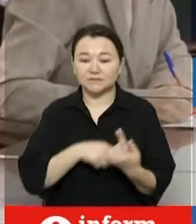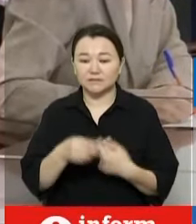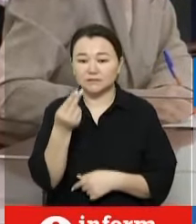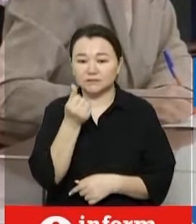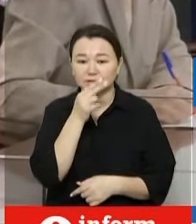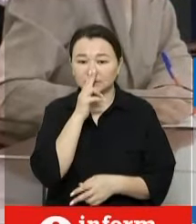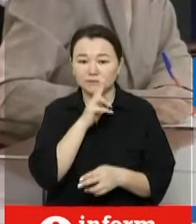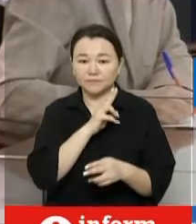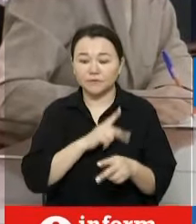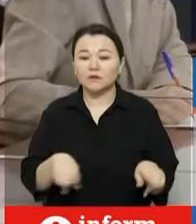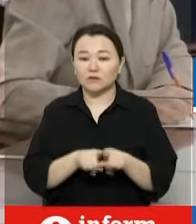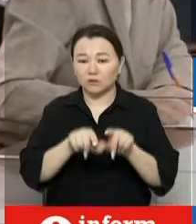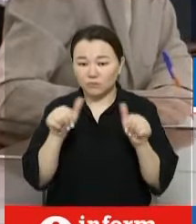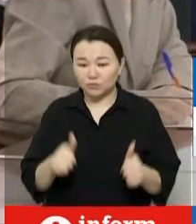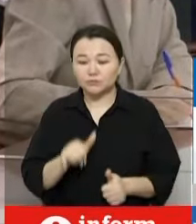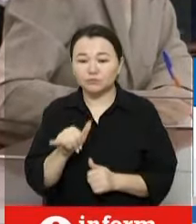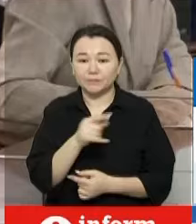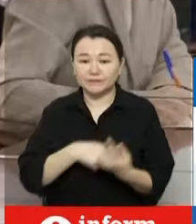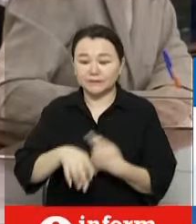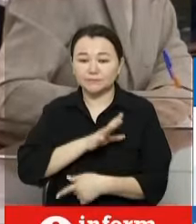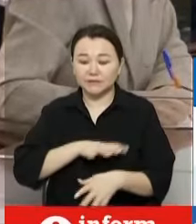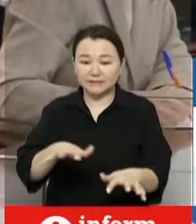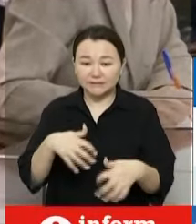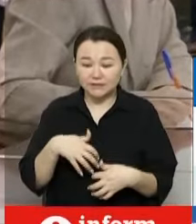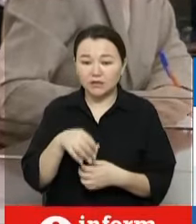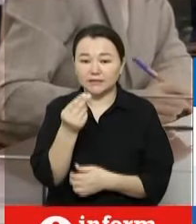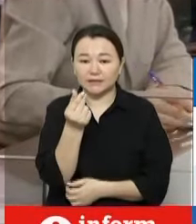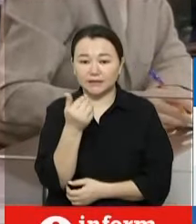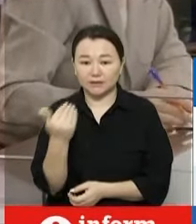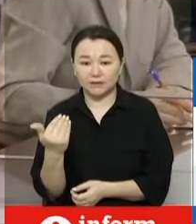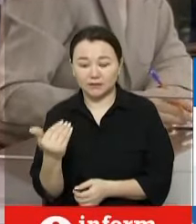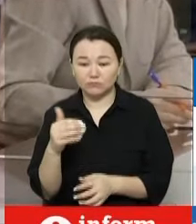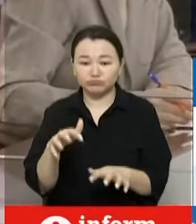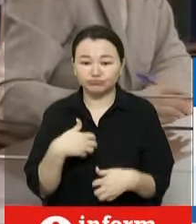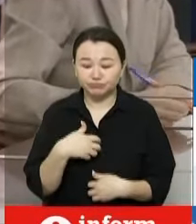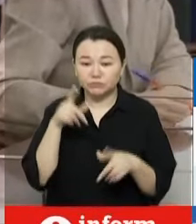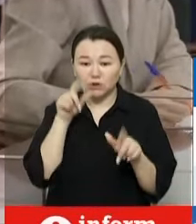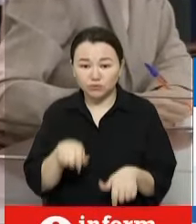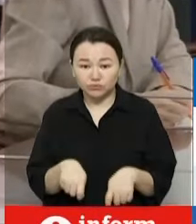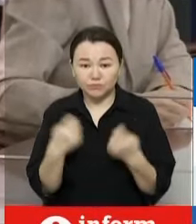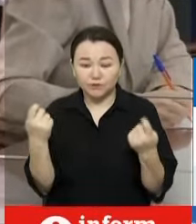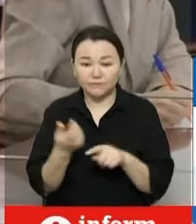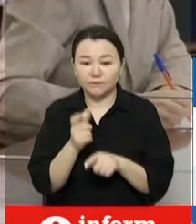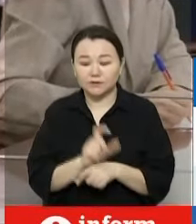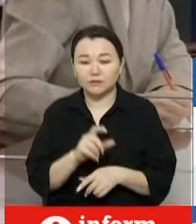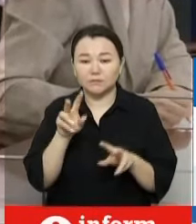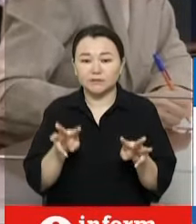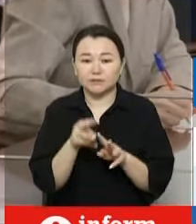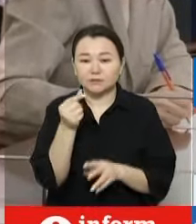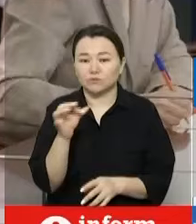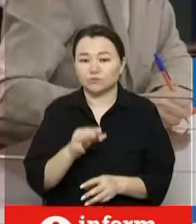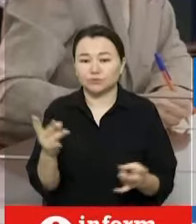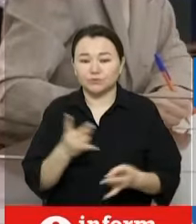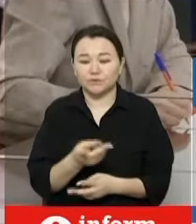экспортёров Таким образом у бизнеса были изъяты оборотные средства это нарушение прав предпринимателей в этой связи министерству финансов